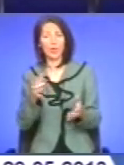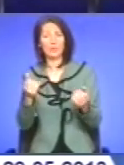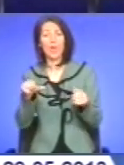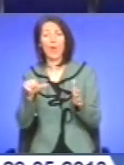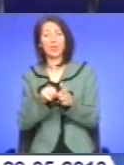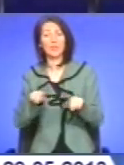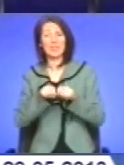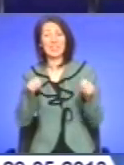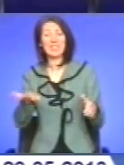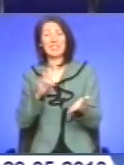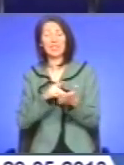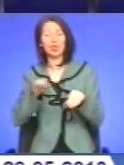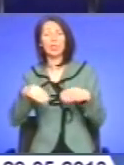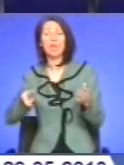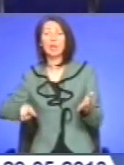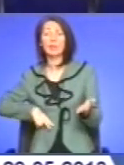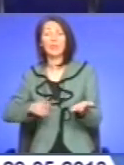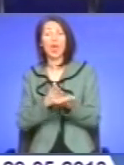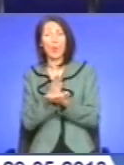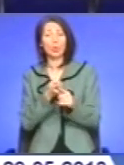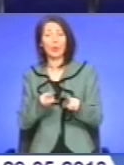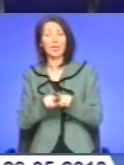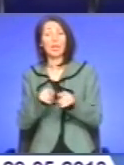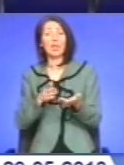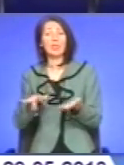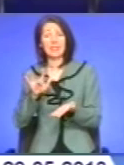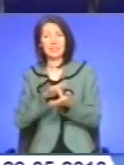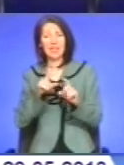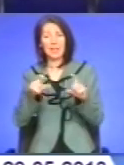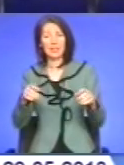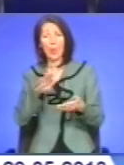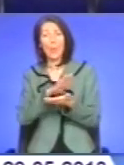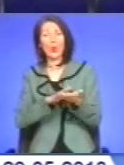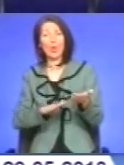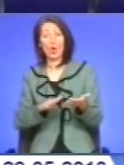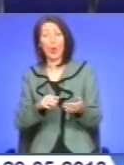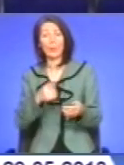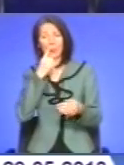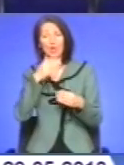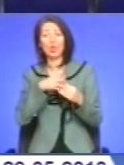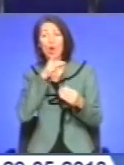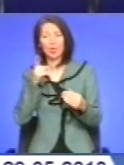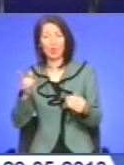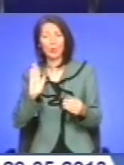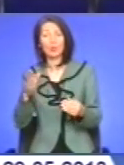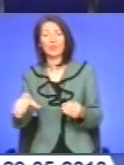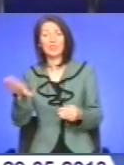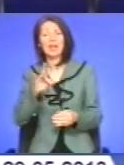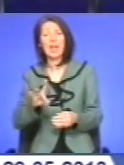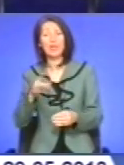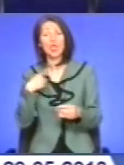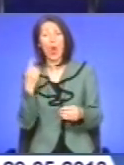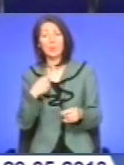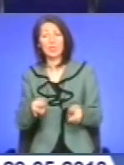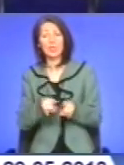надання адміністративних послуг. Такі центри протягом найближчого часу запрацюють у всіх районах області. Також керівник краю